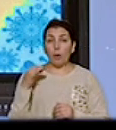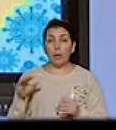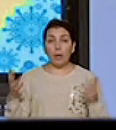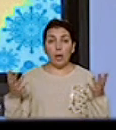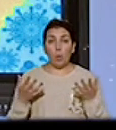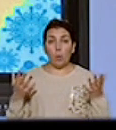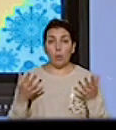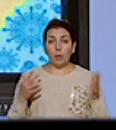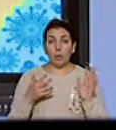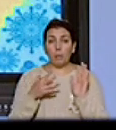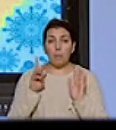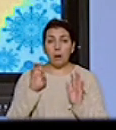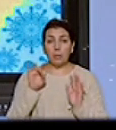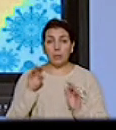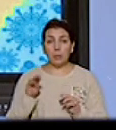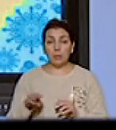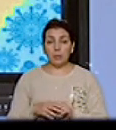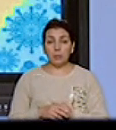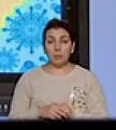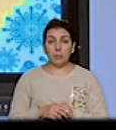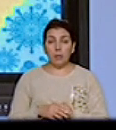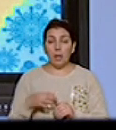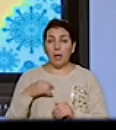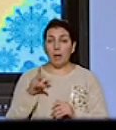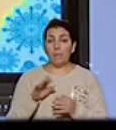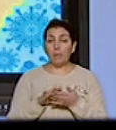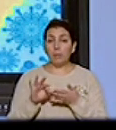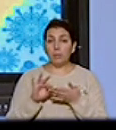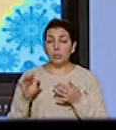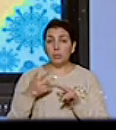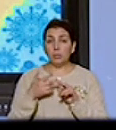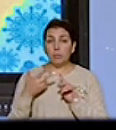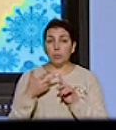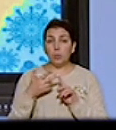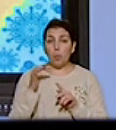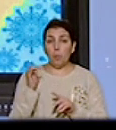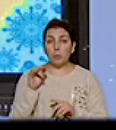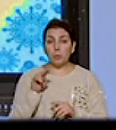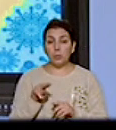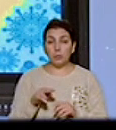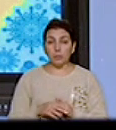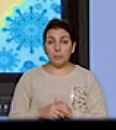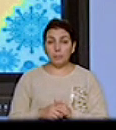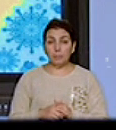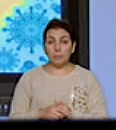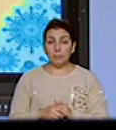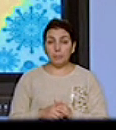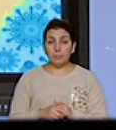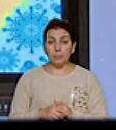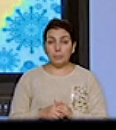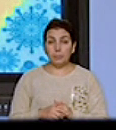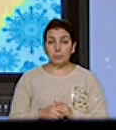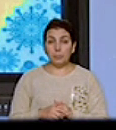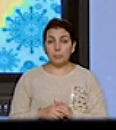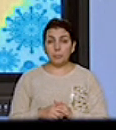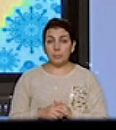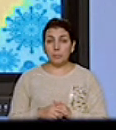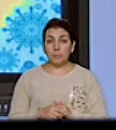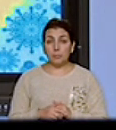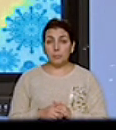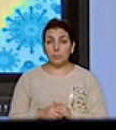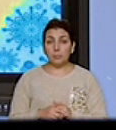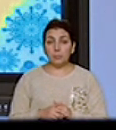Какое марта? Я выполнила 3-е упражнение.